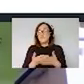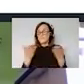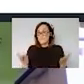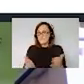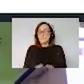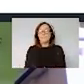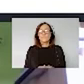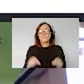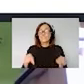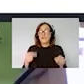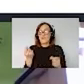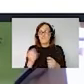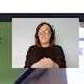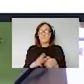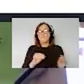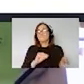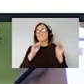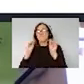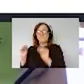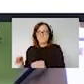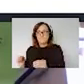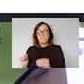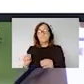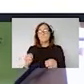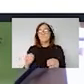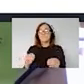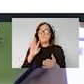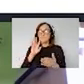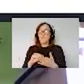razie przechodzę ponownie do...